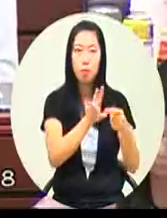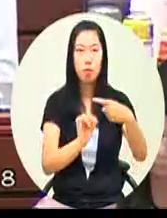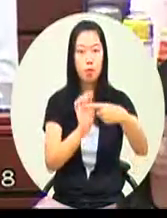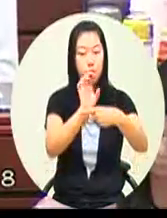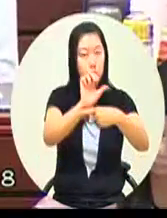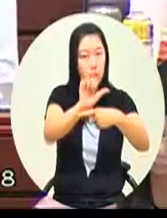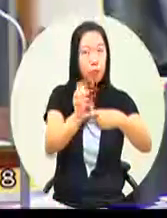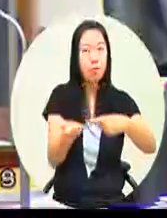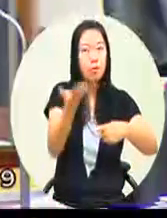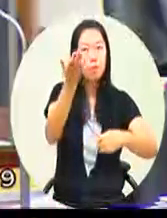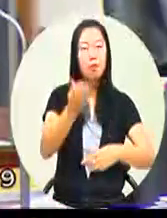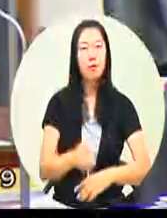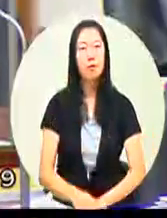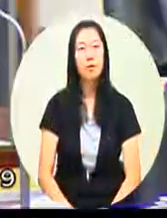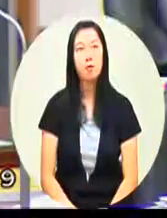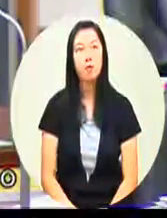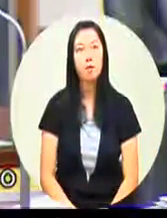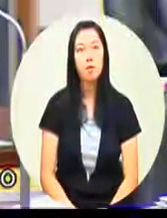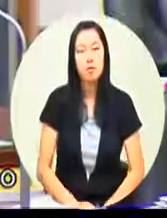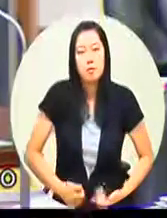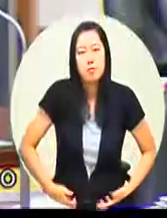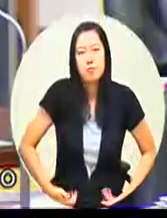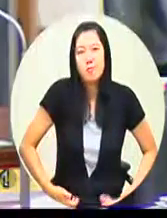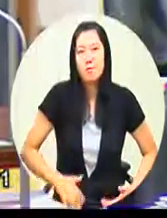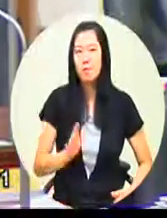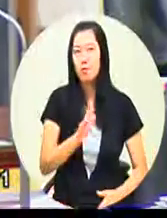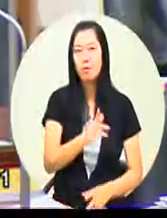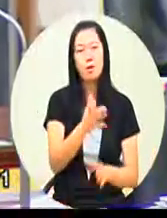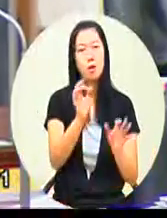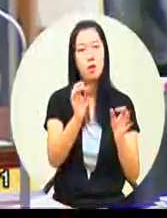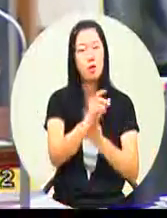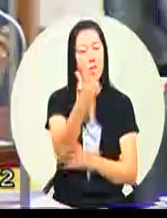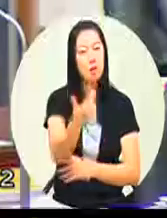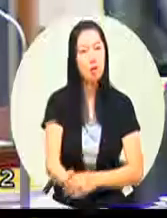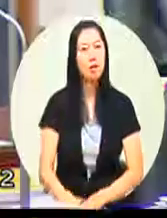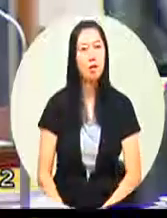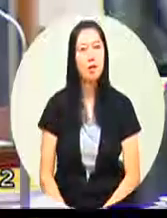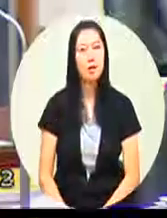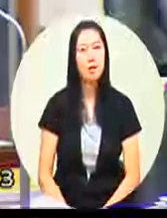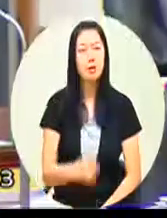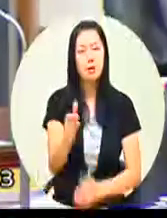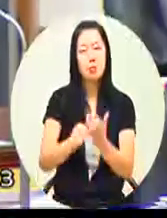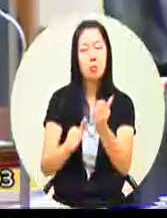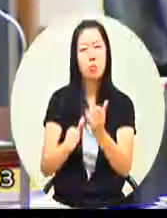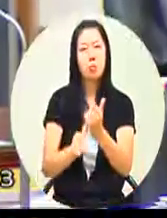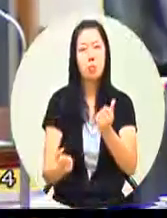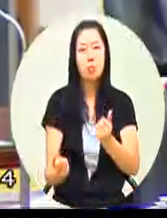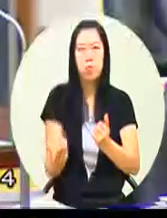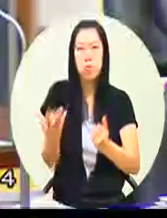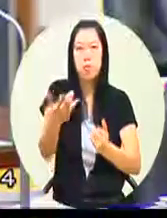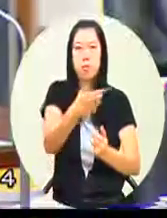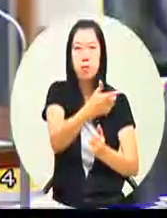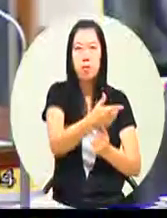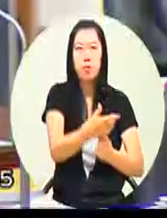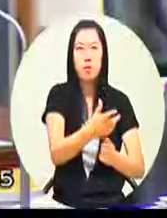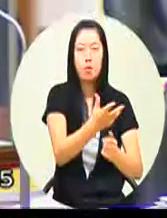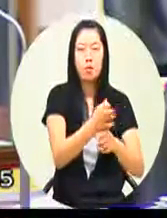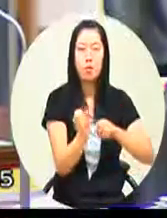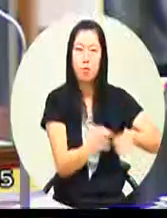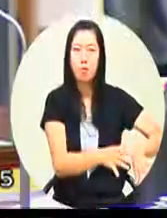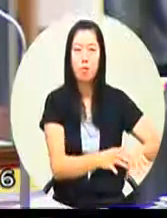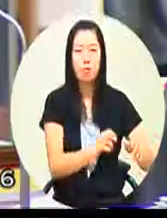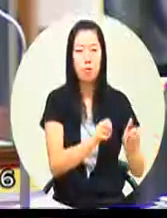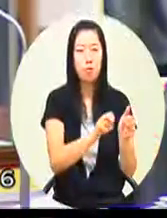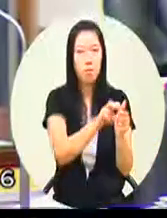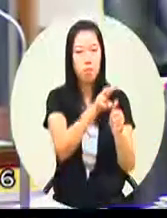个处长还不积极啊，就是那么多只，你赢不过他繁殖，赢不过他弃养的一个速